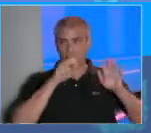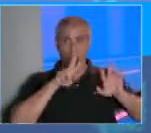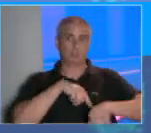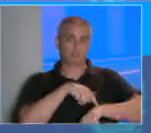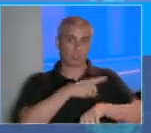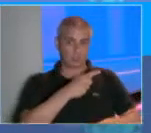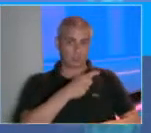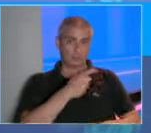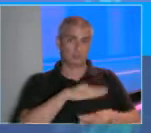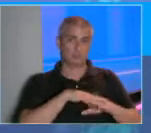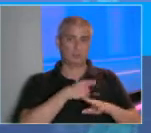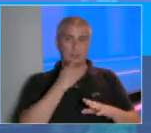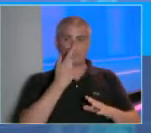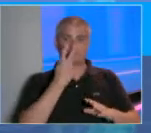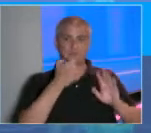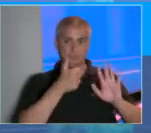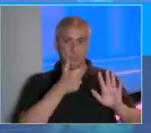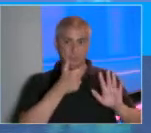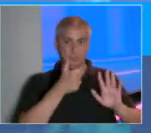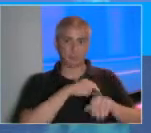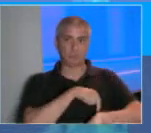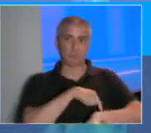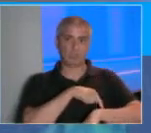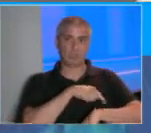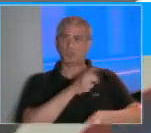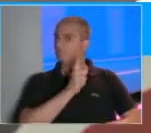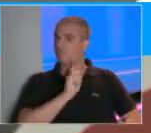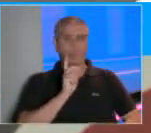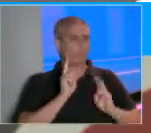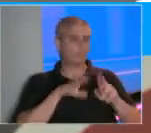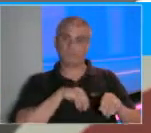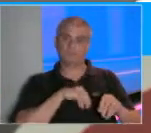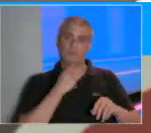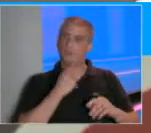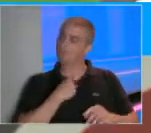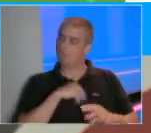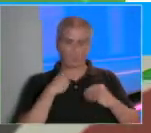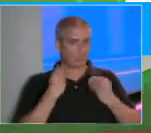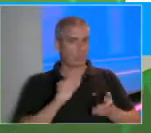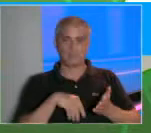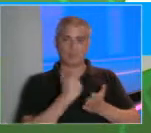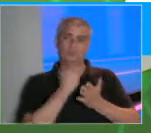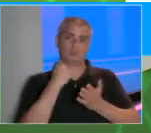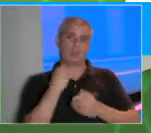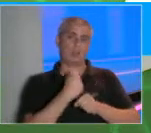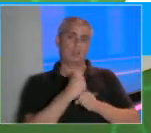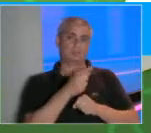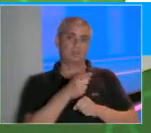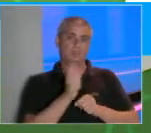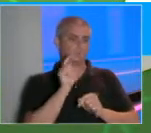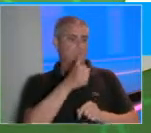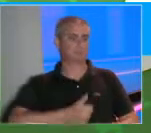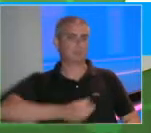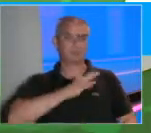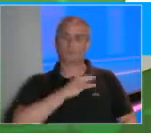ל-26, כאמור, מכילה ל-36, 26 שעות, והוא לא מאפשר את זה. הוא אומר, בעצם אני לא נותן כאן אישור להעסקה הזאת. מגיע